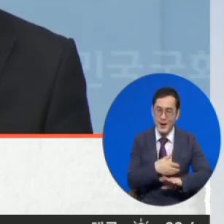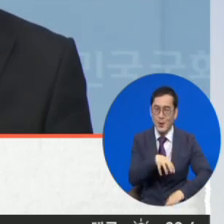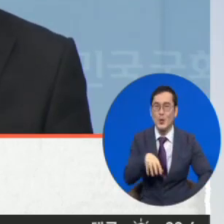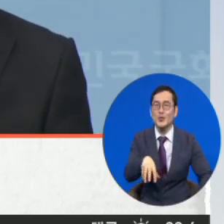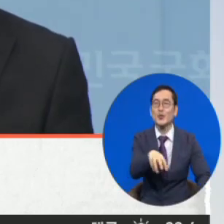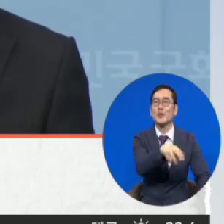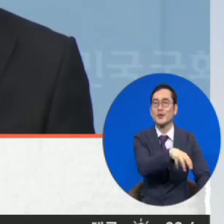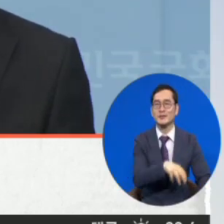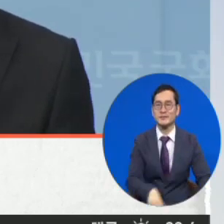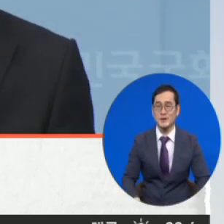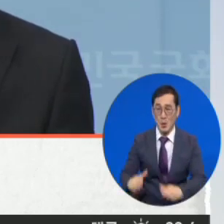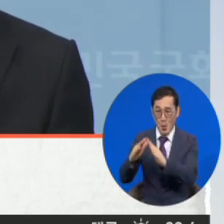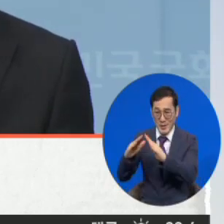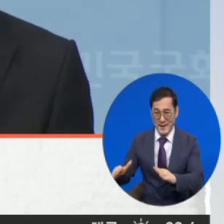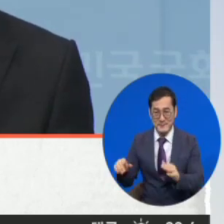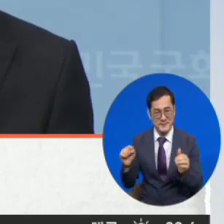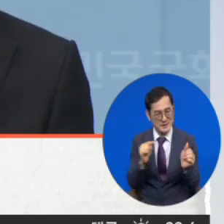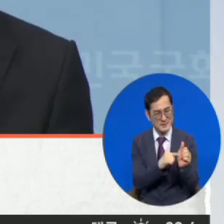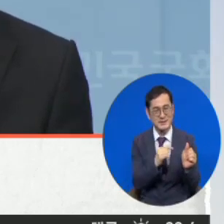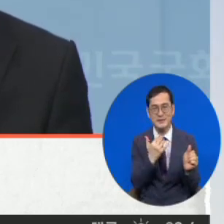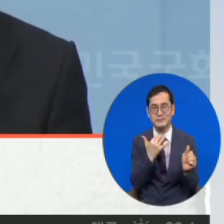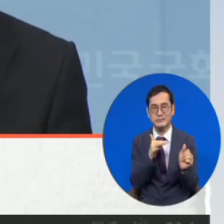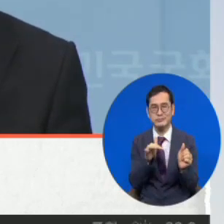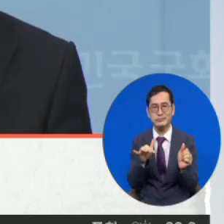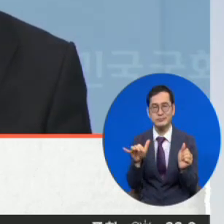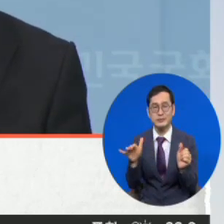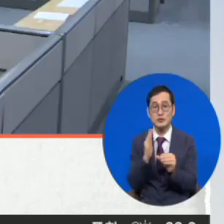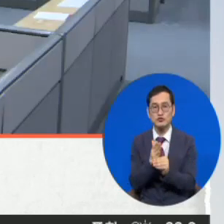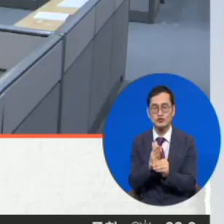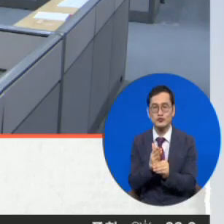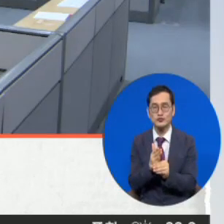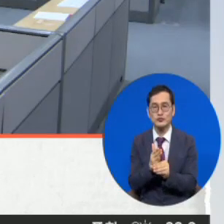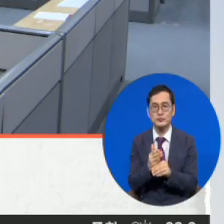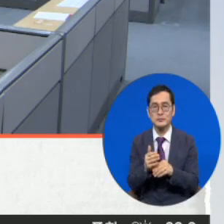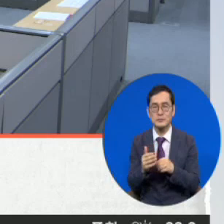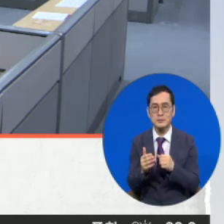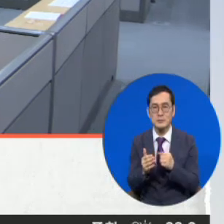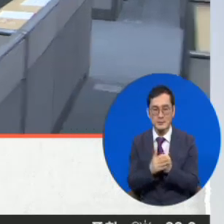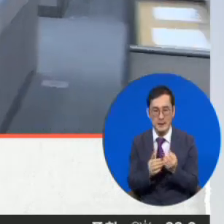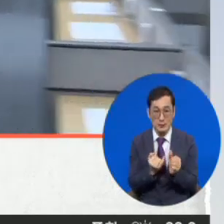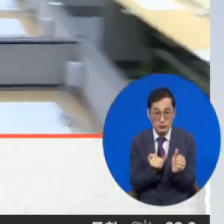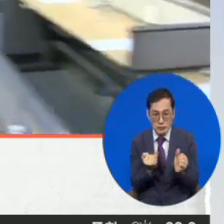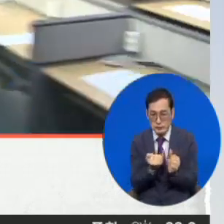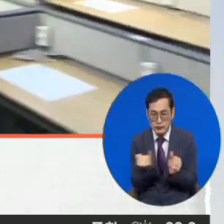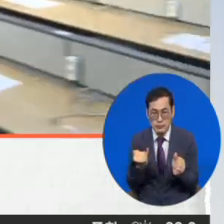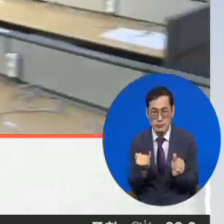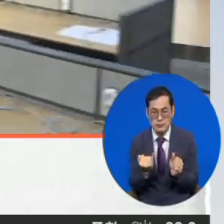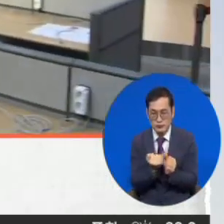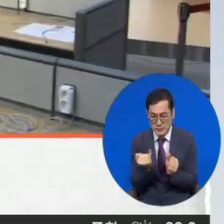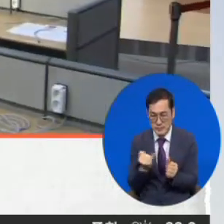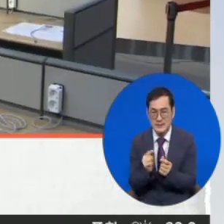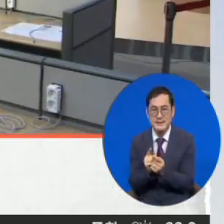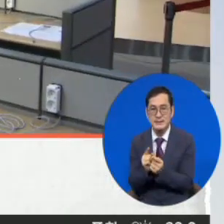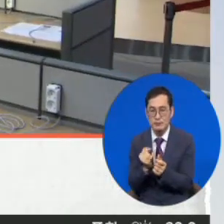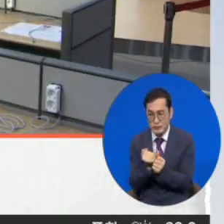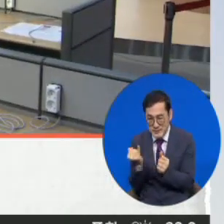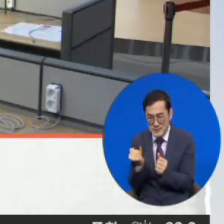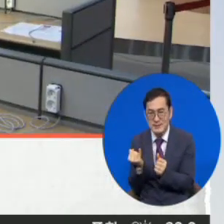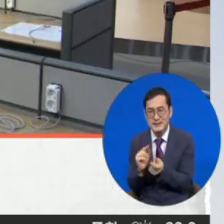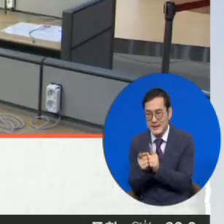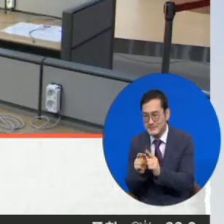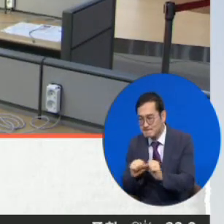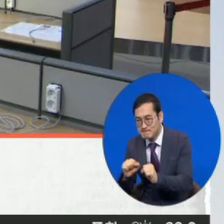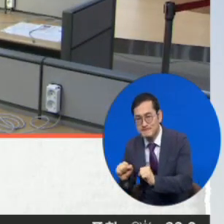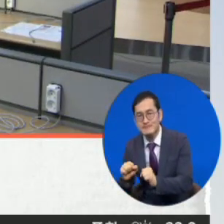이재명 지사로부터 좀 돌아서는 것이 아니냐라는 지금 우려가 계속되고 있는 상황에서 근데 저 같으면 오히려 좀 직접 가서 뭔가 정면돌파를 할